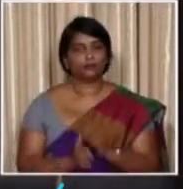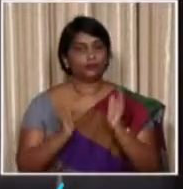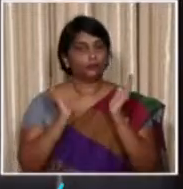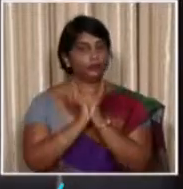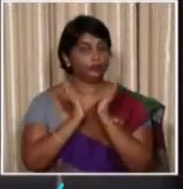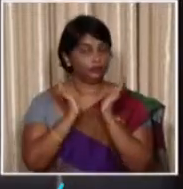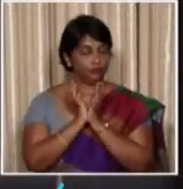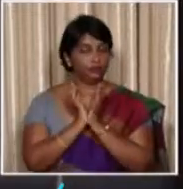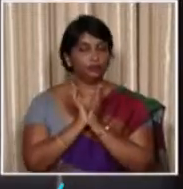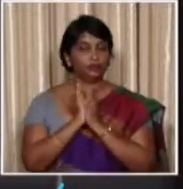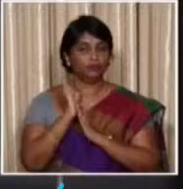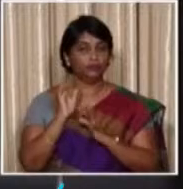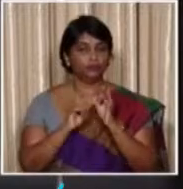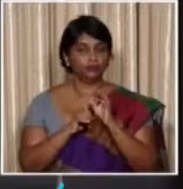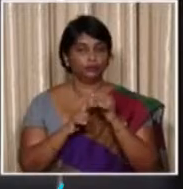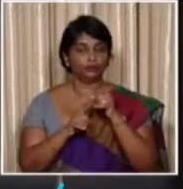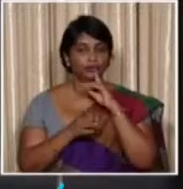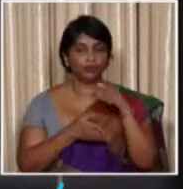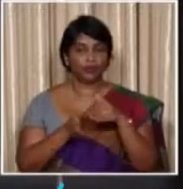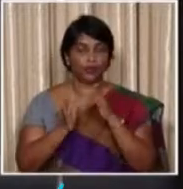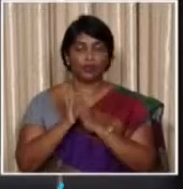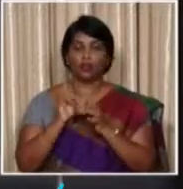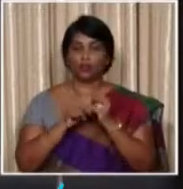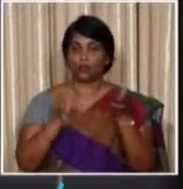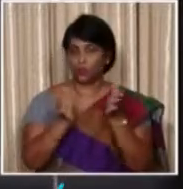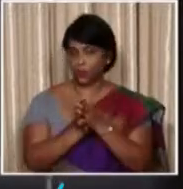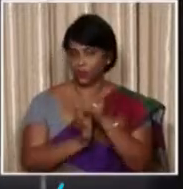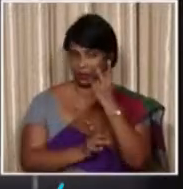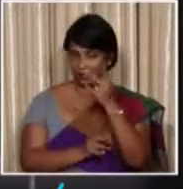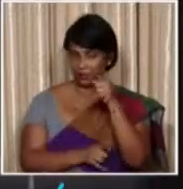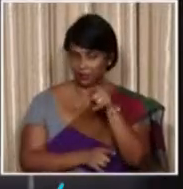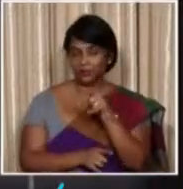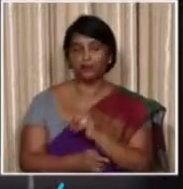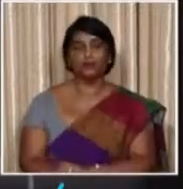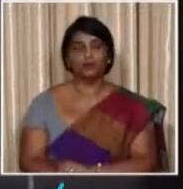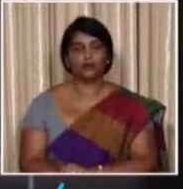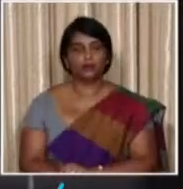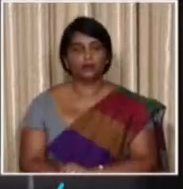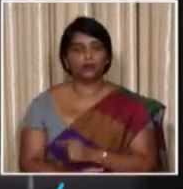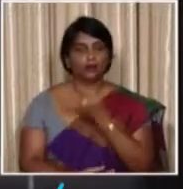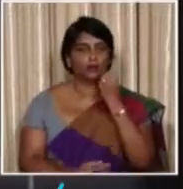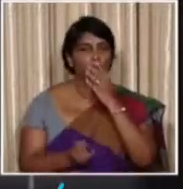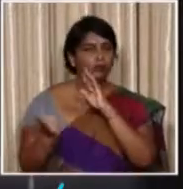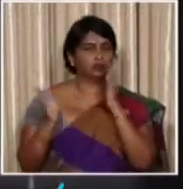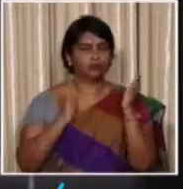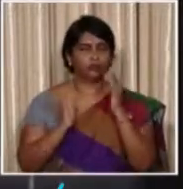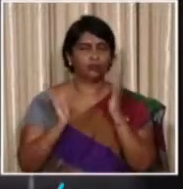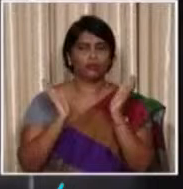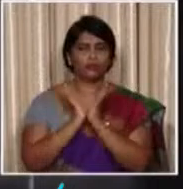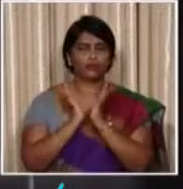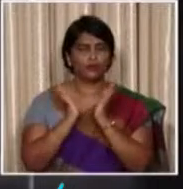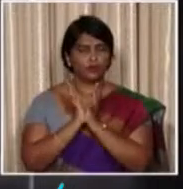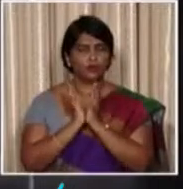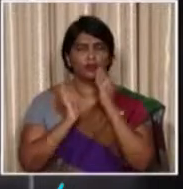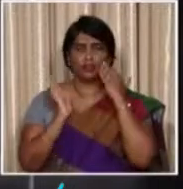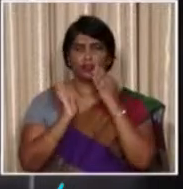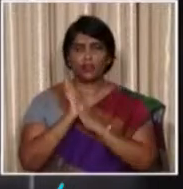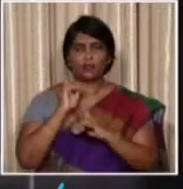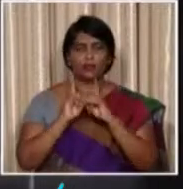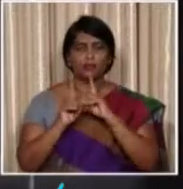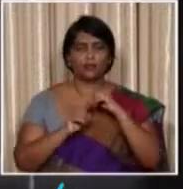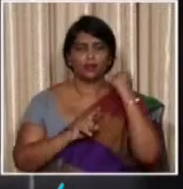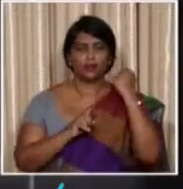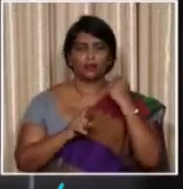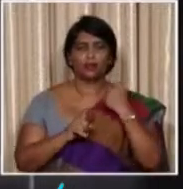වනජීවී අමතුමිය තමයි වාර්ග මාර්ග අමතුමියත් ඉන්නේ මේ දින එහාට මෙහාට වුණේ හින්දා මට වනජීවී අමාත්‍යාංශය කතා කරමු